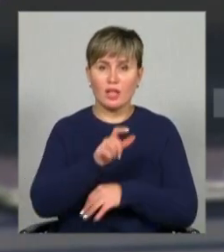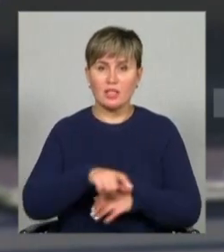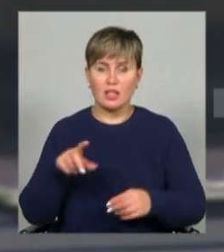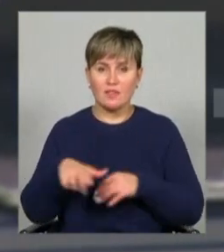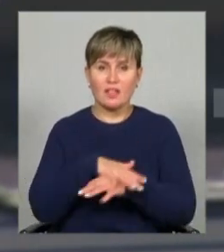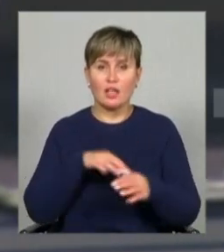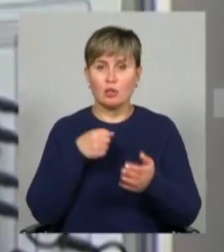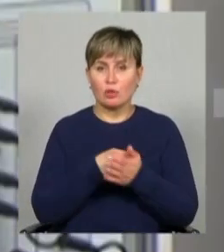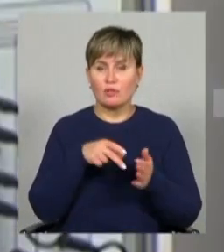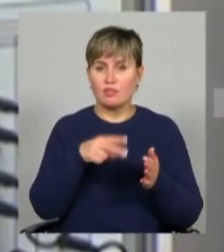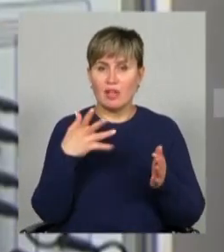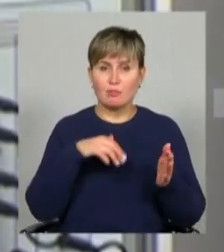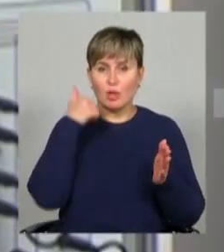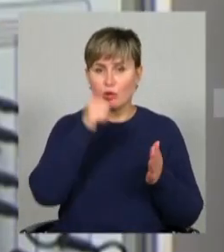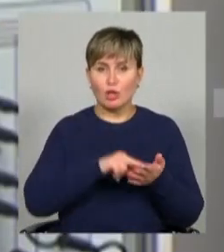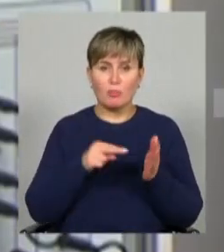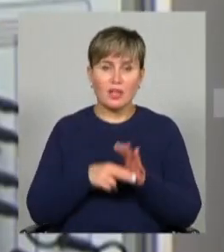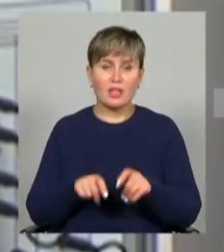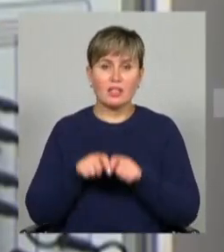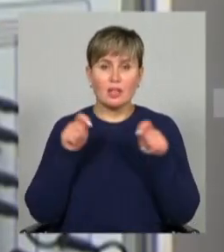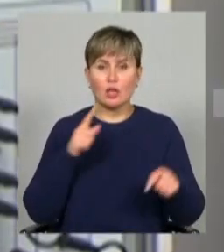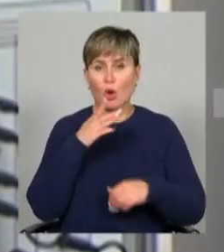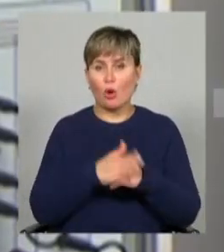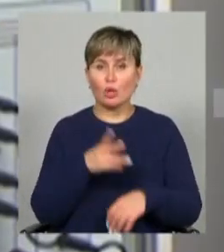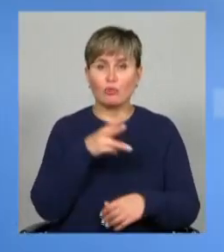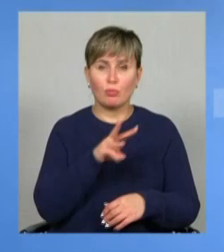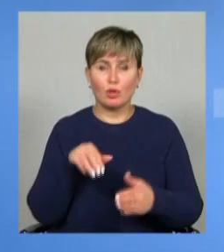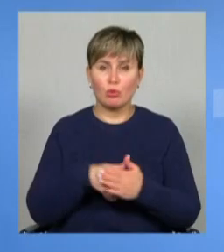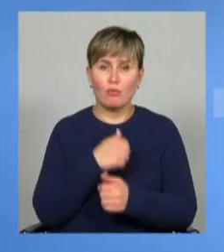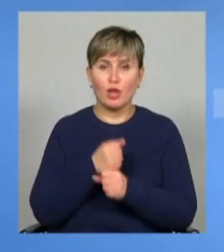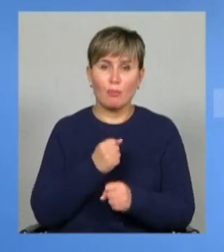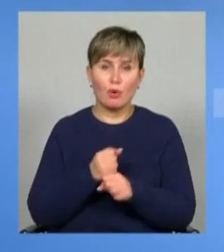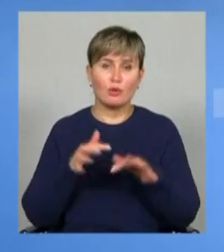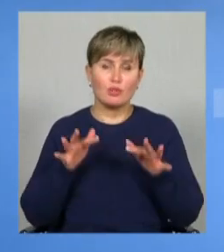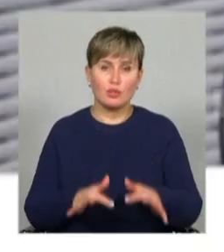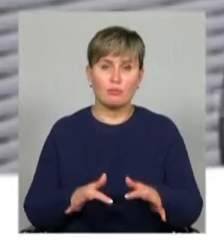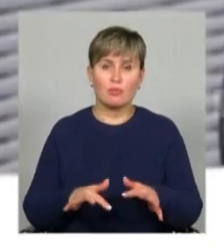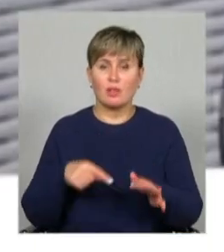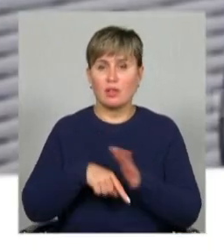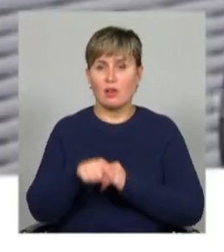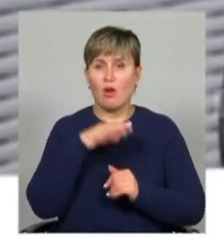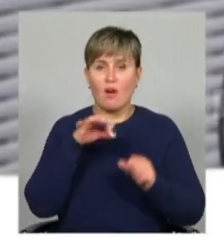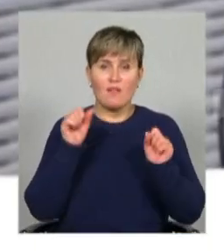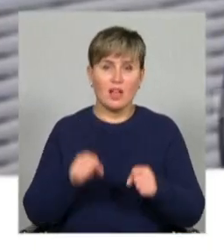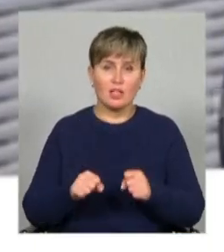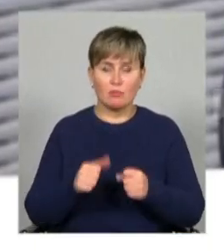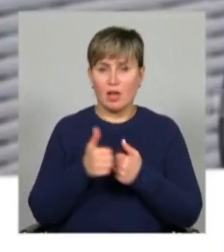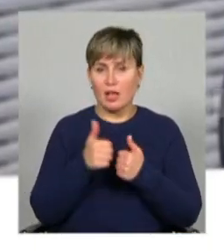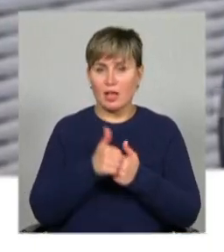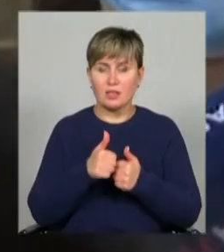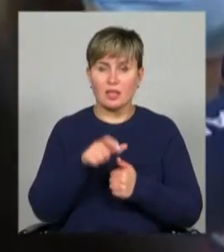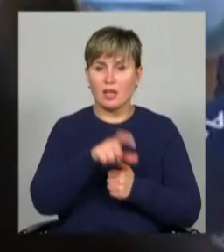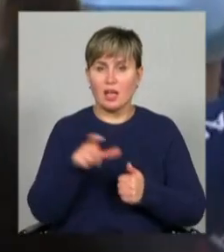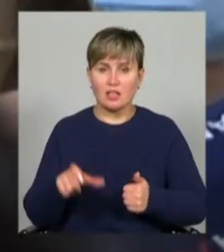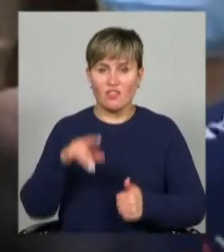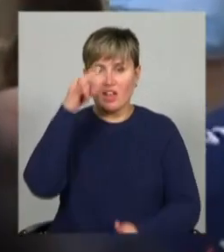до 2025 года планируется создать около 2 миллионов новых рабочих мест. Зашла речь и о возможном притоке российских кадров в Казахстан.